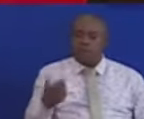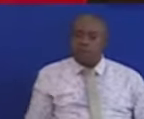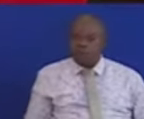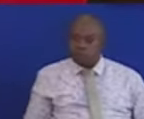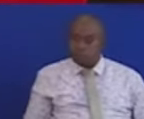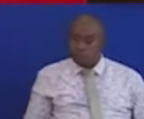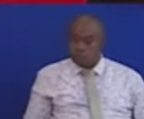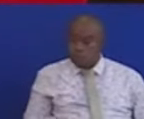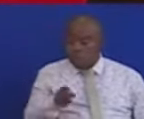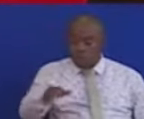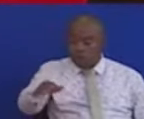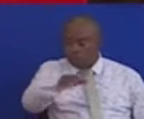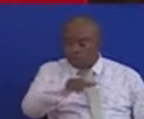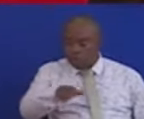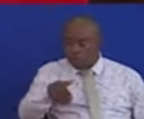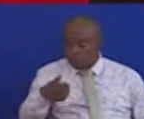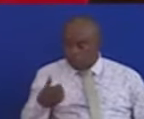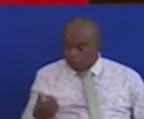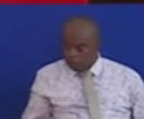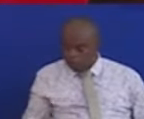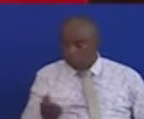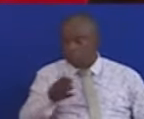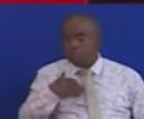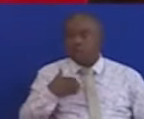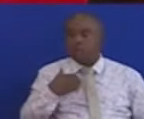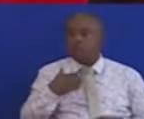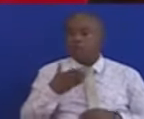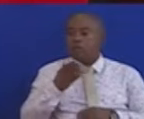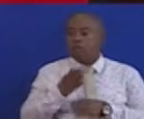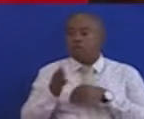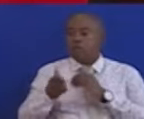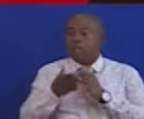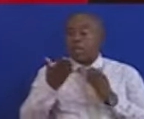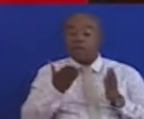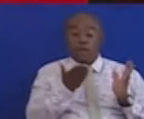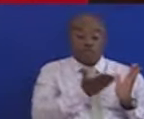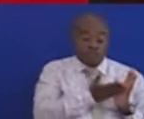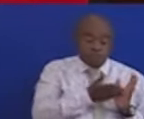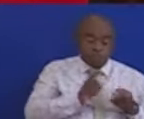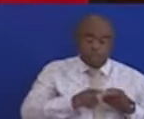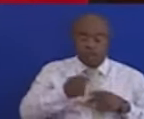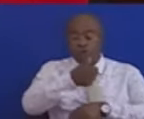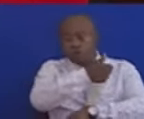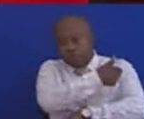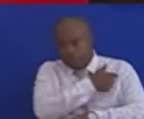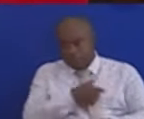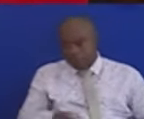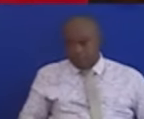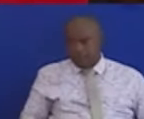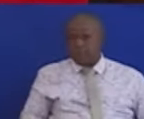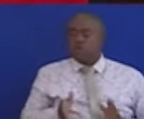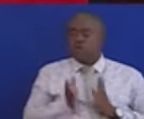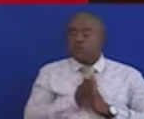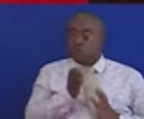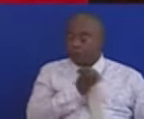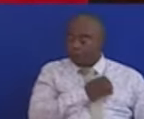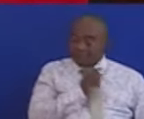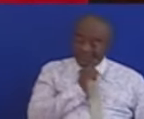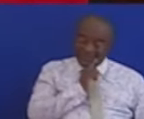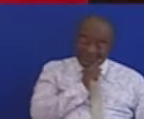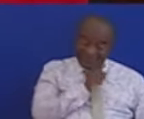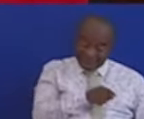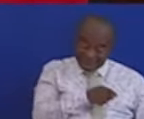ni kwa ajili Ya maeneo ya MSI ambo tunat Taka kuf Kazi MH eshima mwen kiti niom Sana Wiz Ya